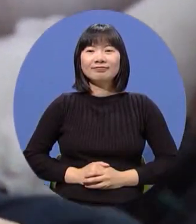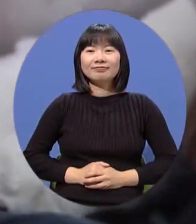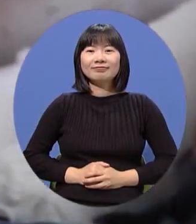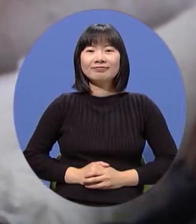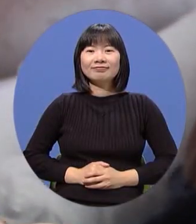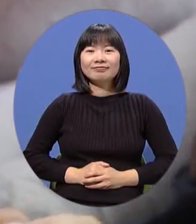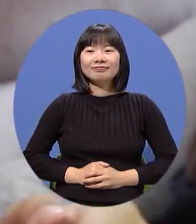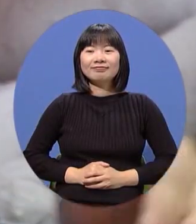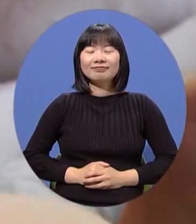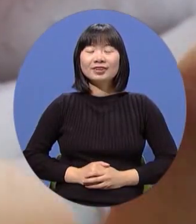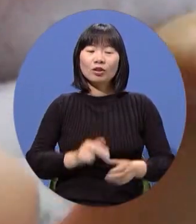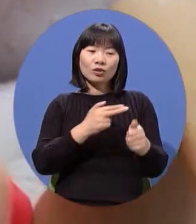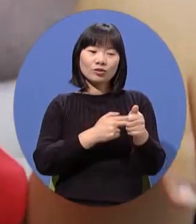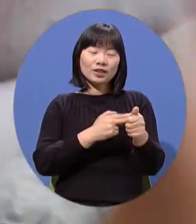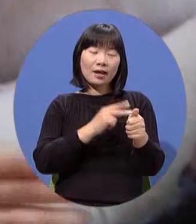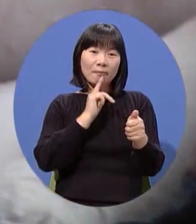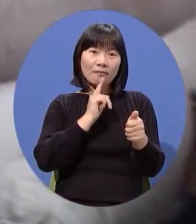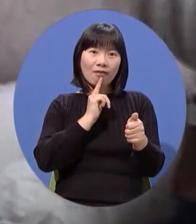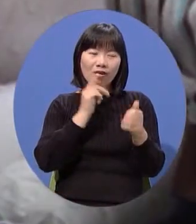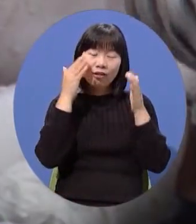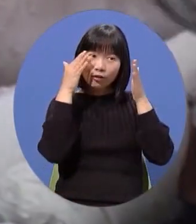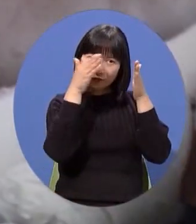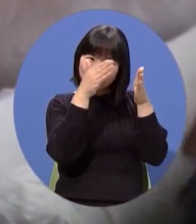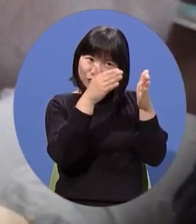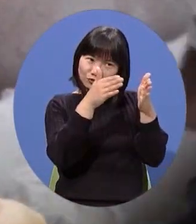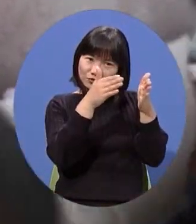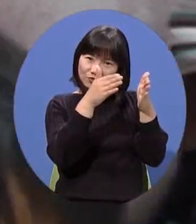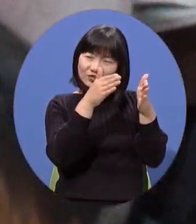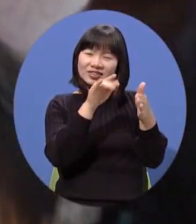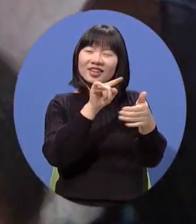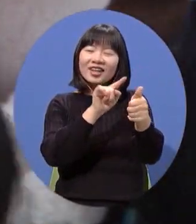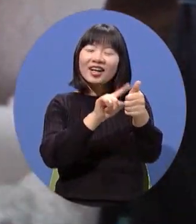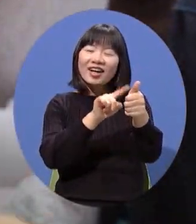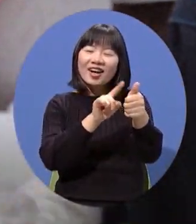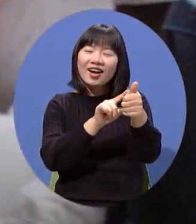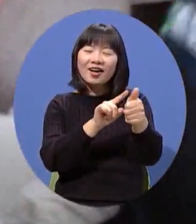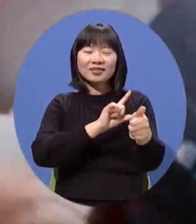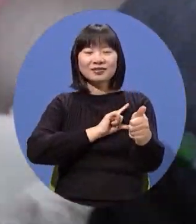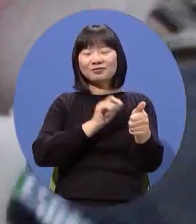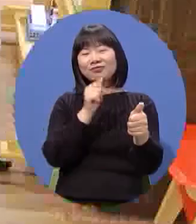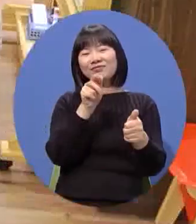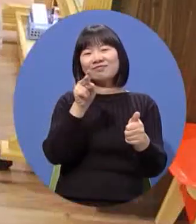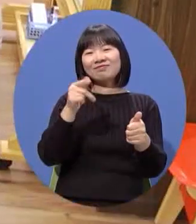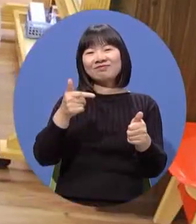끌었고 선생님 말씀에 집중하고 있는 이 아이가 바로 현구랍니다.